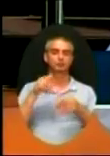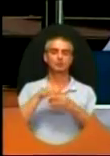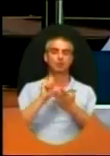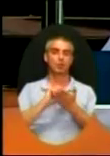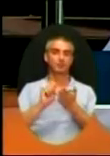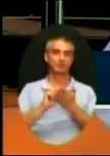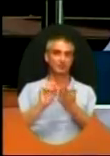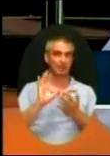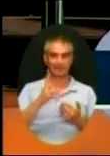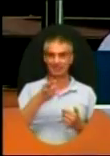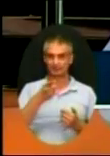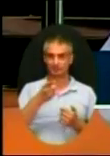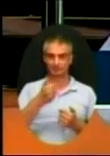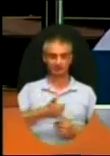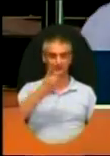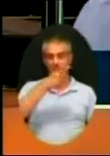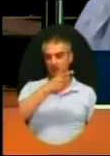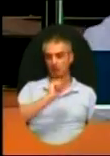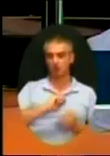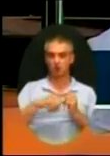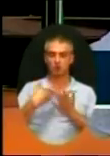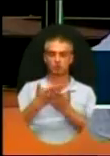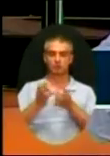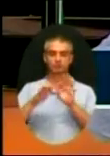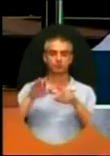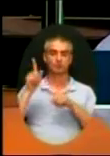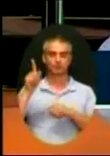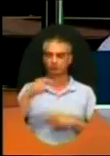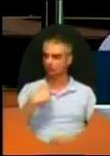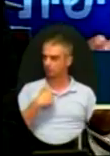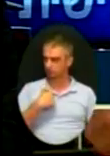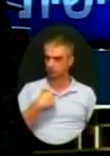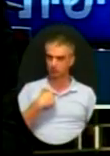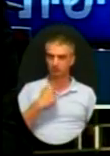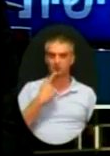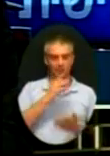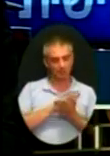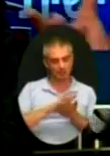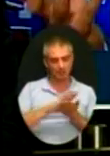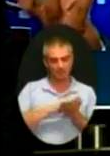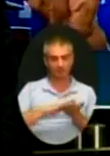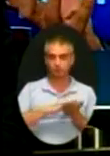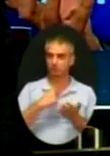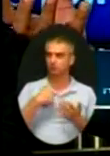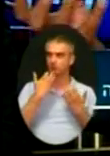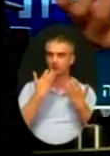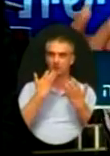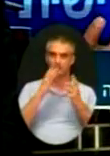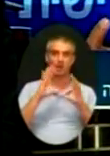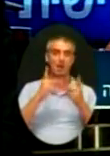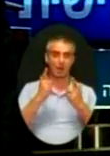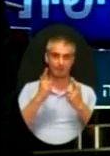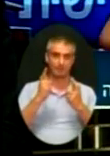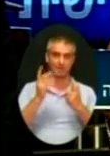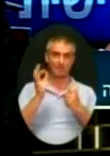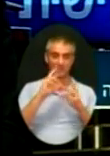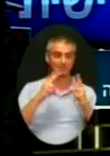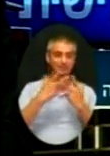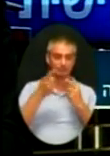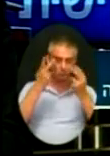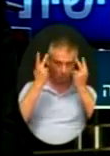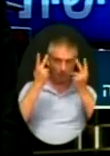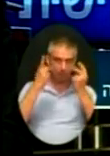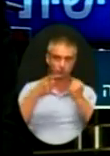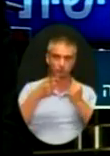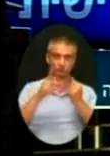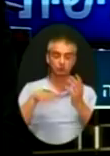במשרד. האם זה השר או יועץ המשפטי לממשלה? נפשט את זה לזה. אז אני רוצה להסביר למה בכל זאת לציבור